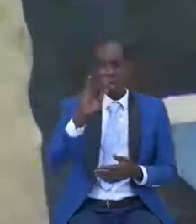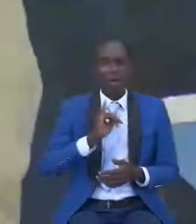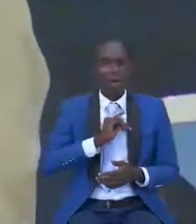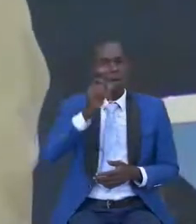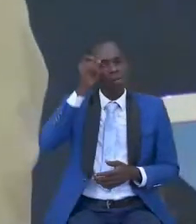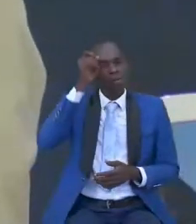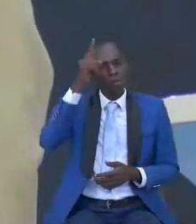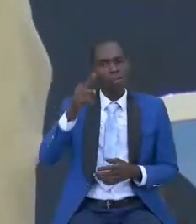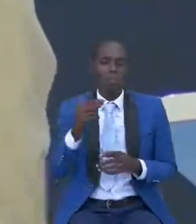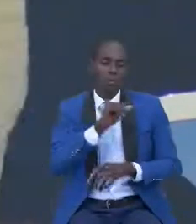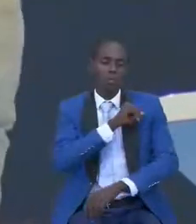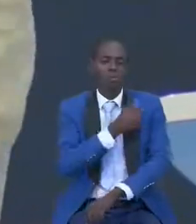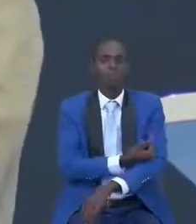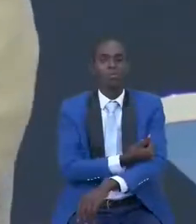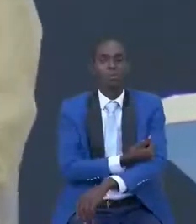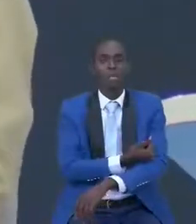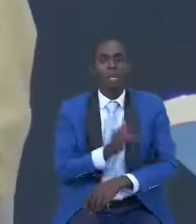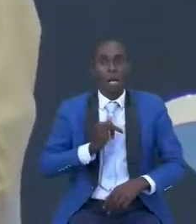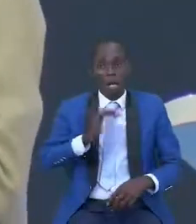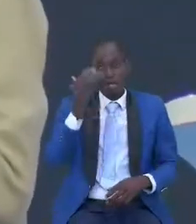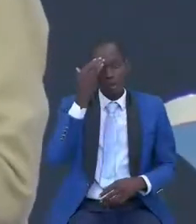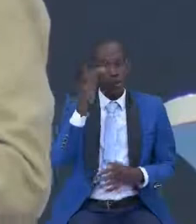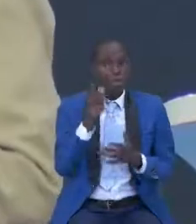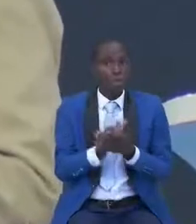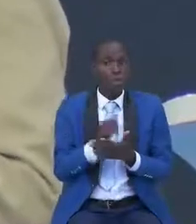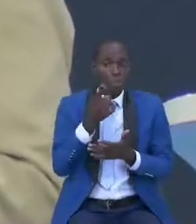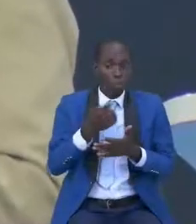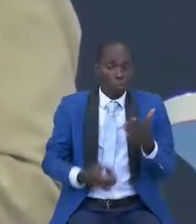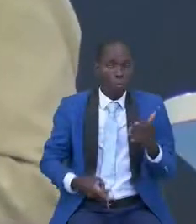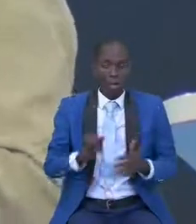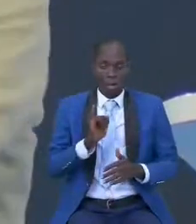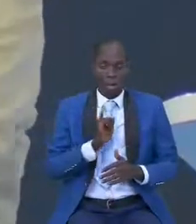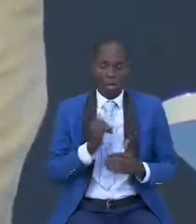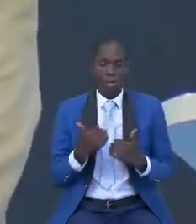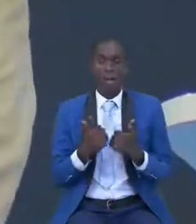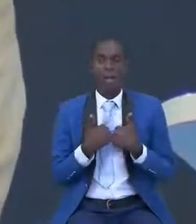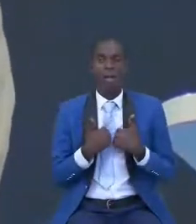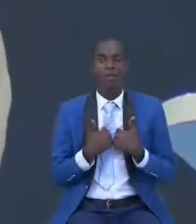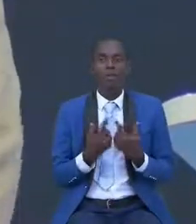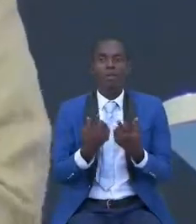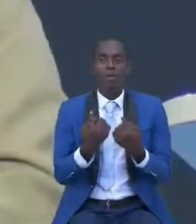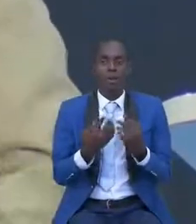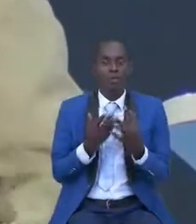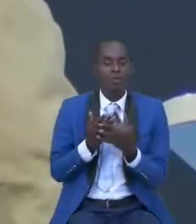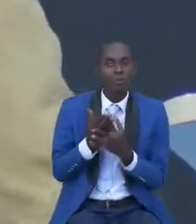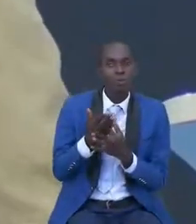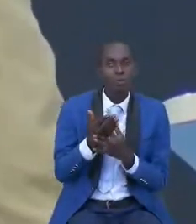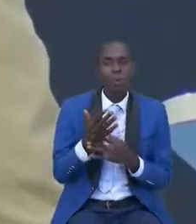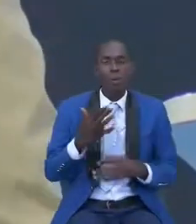dit, je suis un homme, je comprends l'autorité. Et je sais que ce que